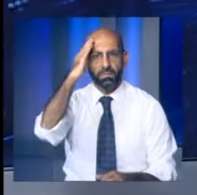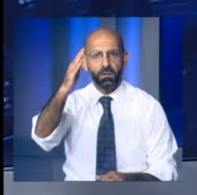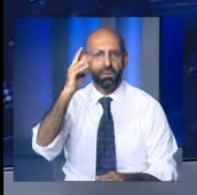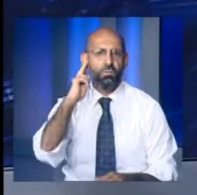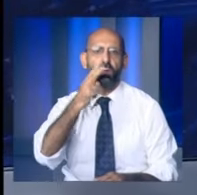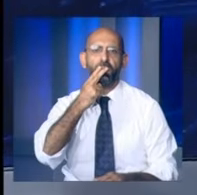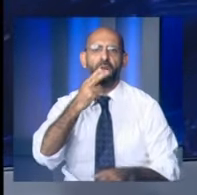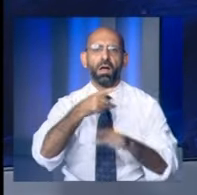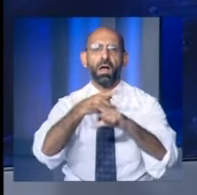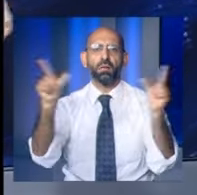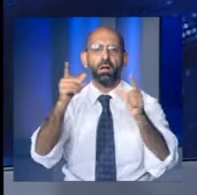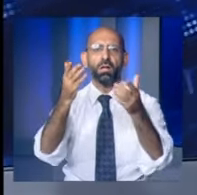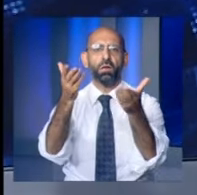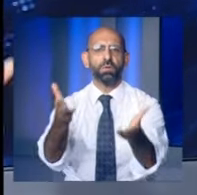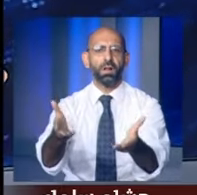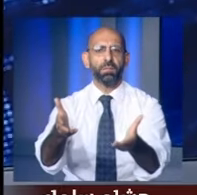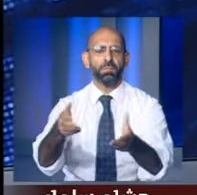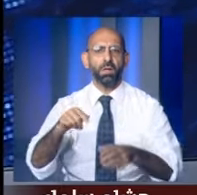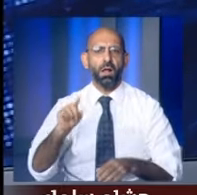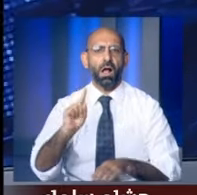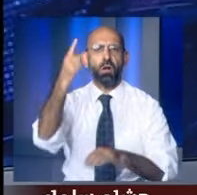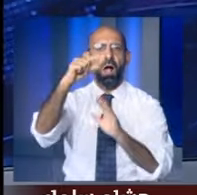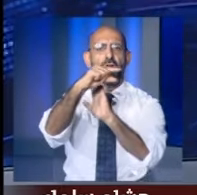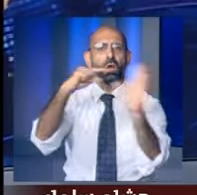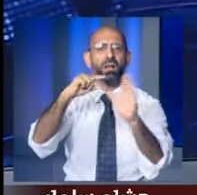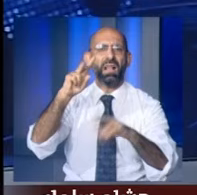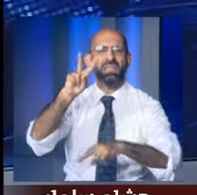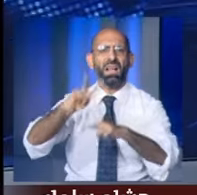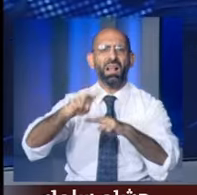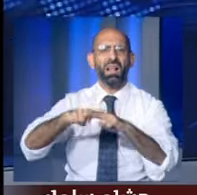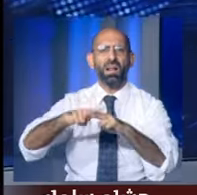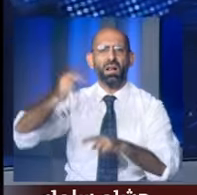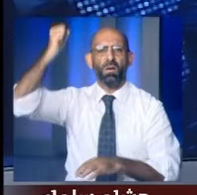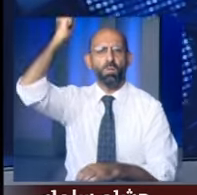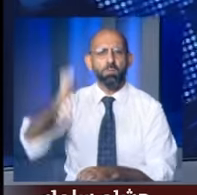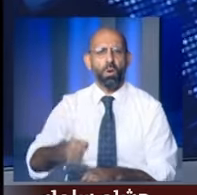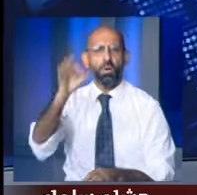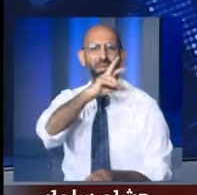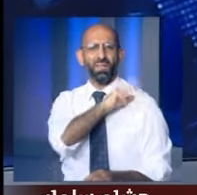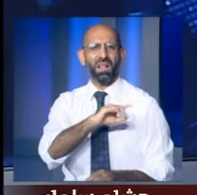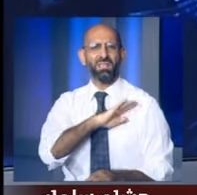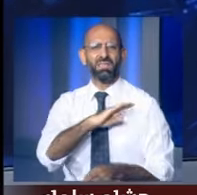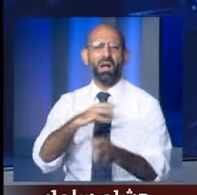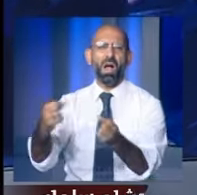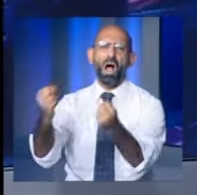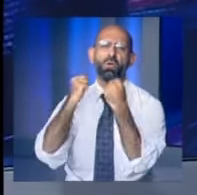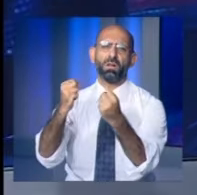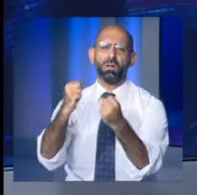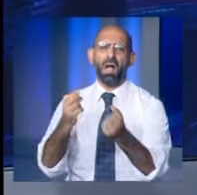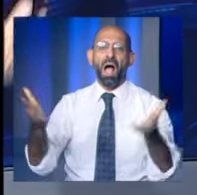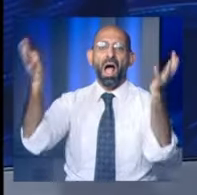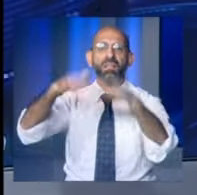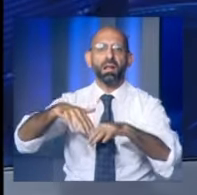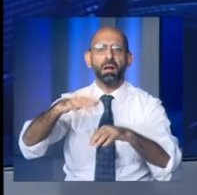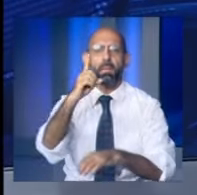أسعد الله مساءكم مشاهدينا الكرام، أهلا بكم. مجزرة إسرائيلية إضافية مروعة في قطاع غزة، أكثر من